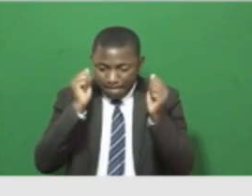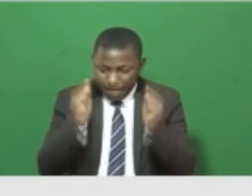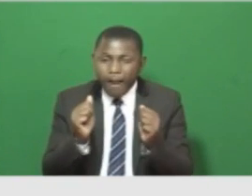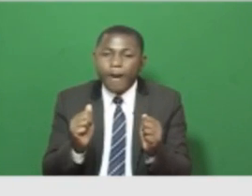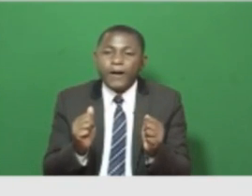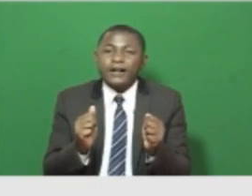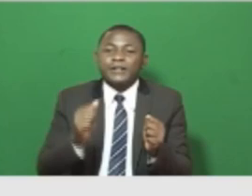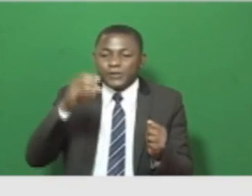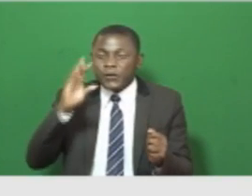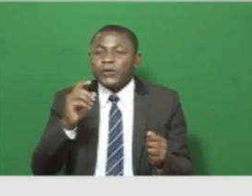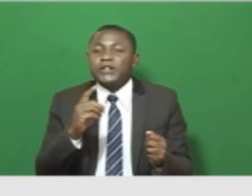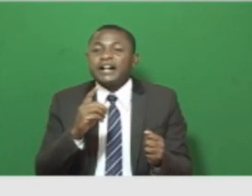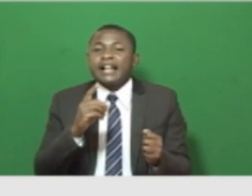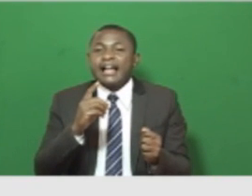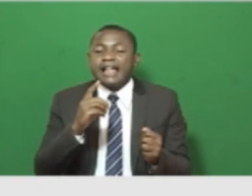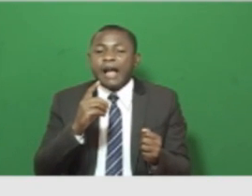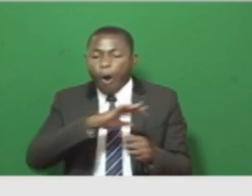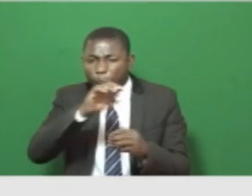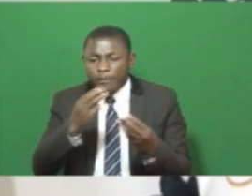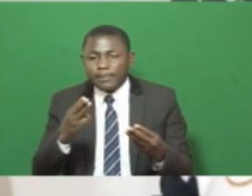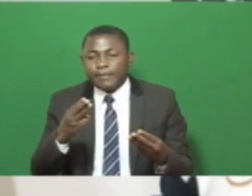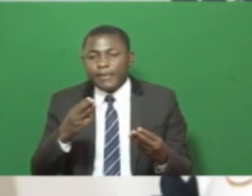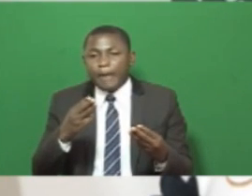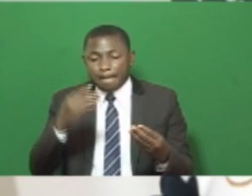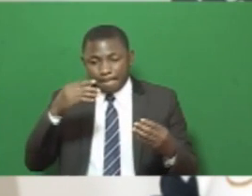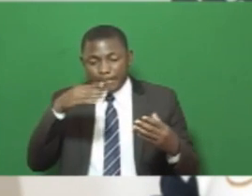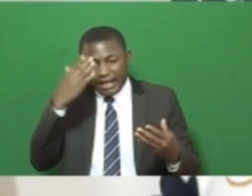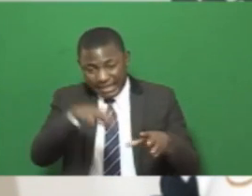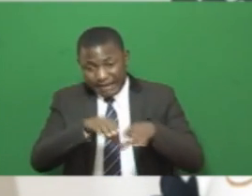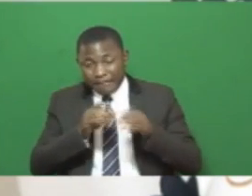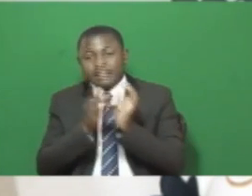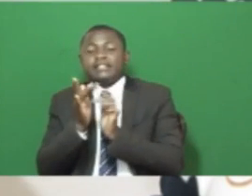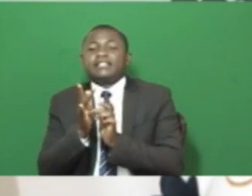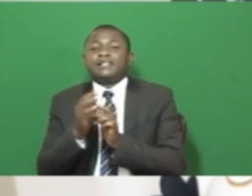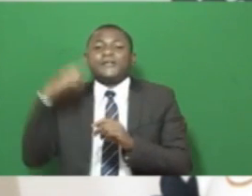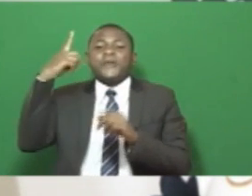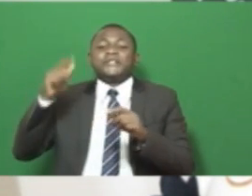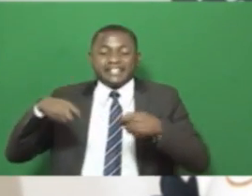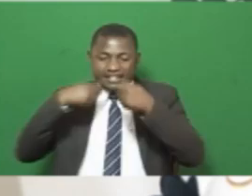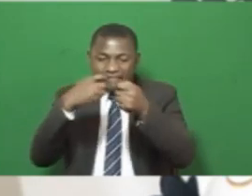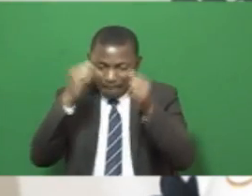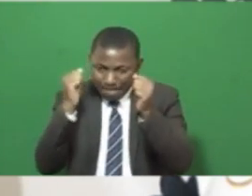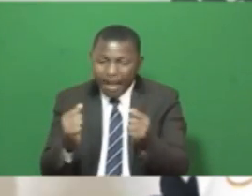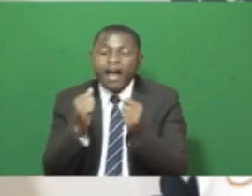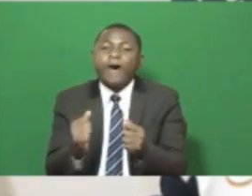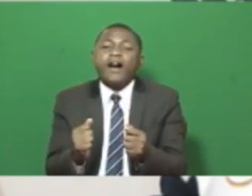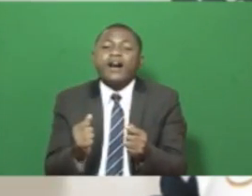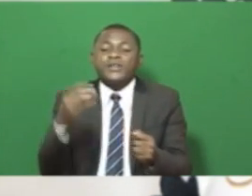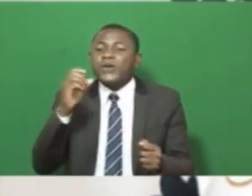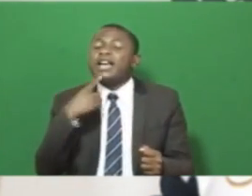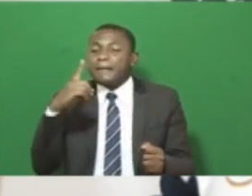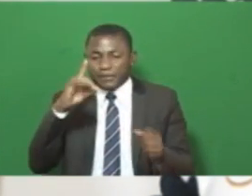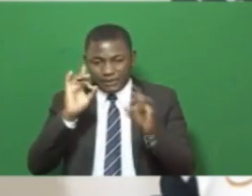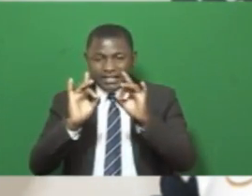vave vana vaMwari ivo vanotenda kuzita rake. Right. Saka vese vanenge vagashira Jesu Mwari anovapa